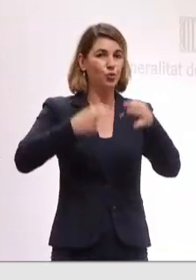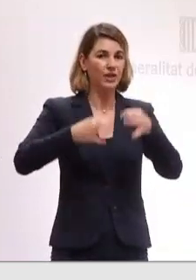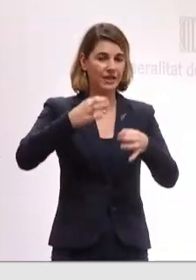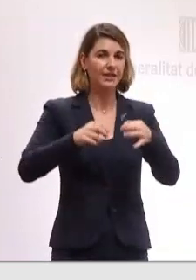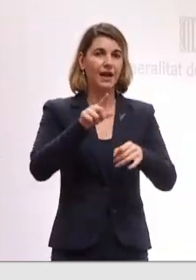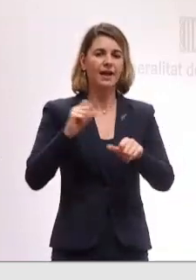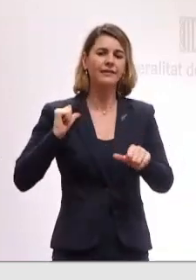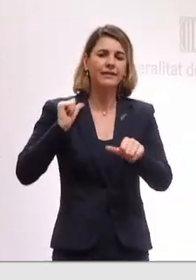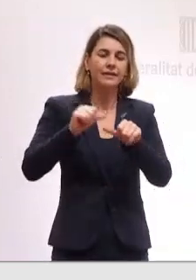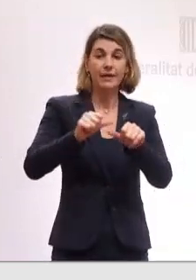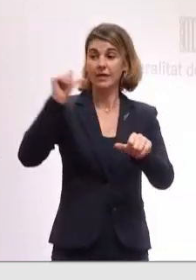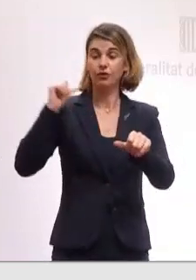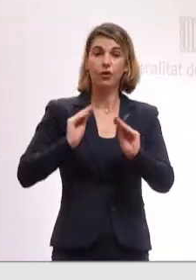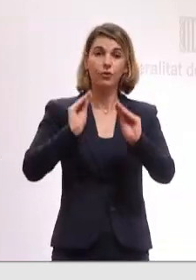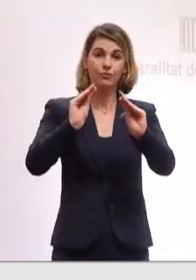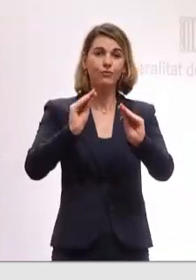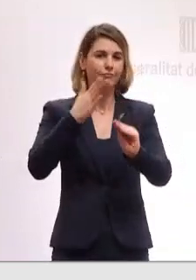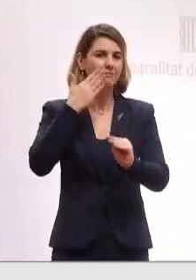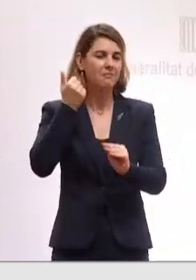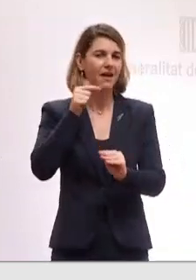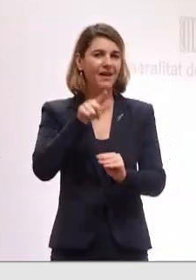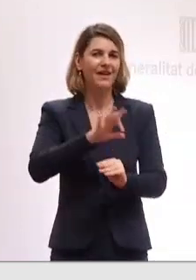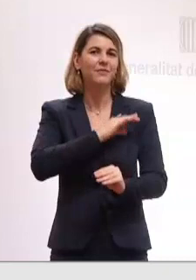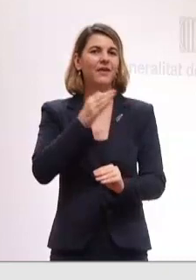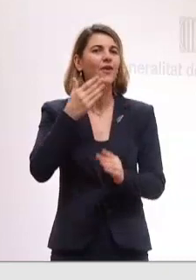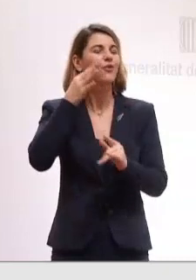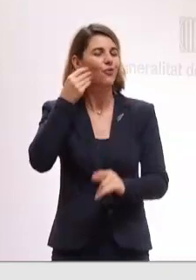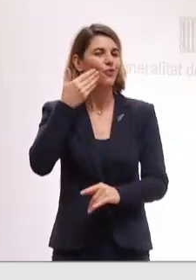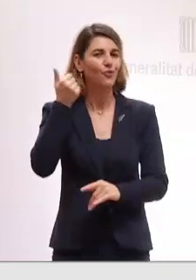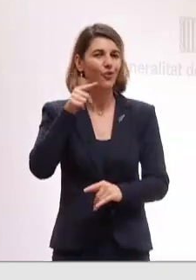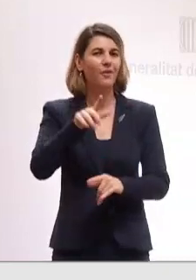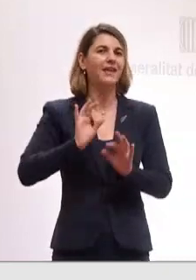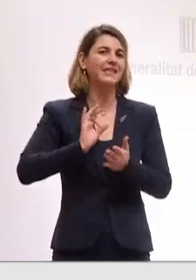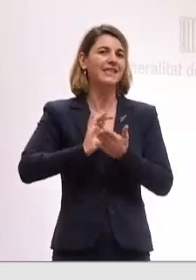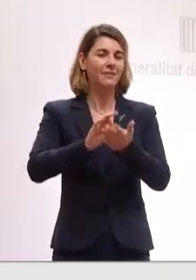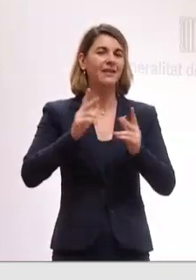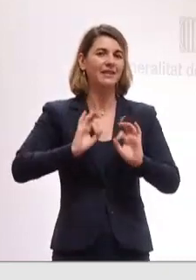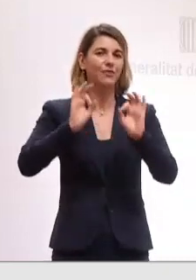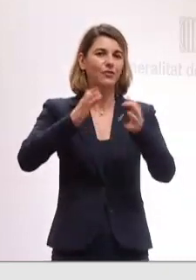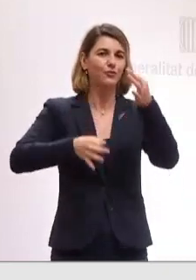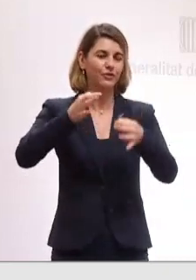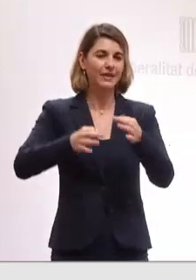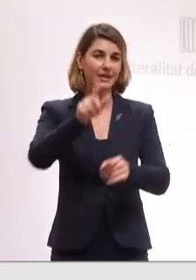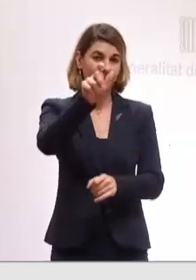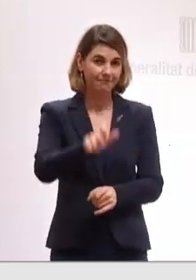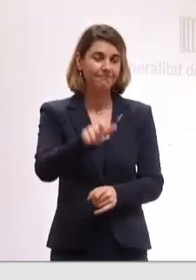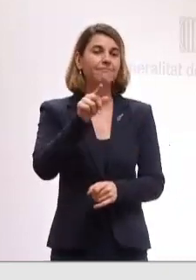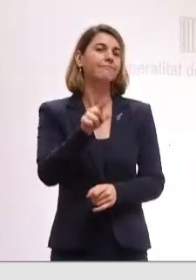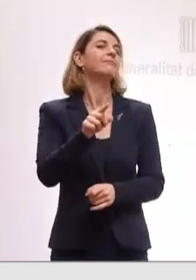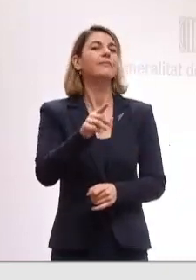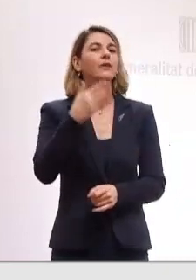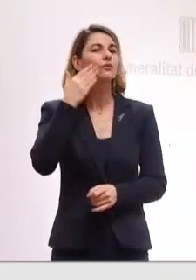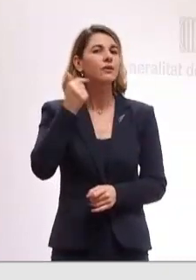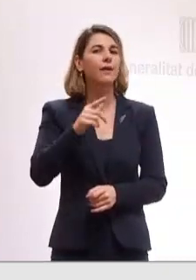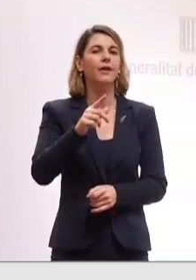trajectòria professional la fa mereixedora d'una medalla d'honor per serveis excepcionals a la justícia. Recull el premi la il·lustríssima